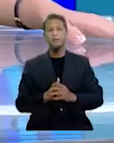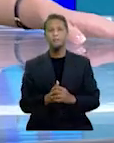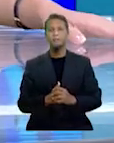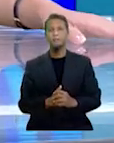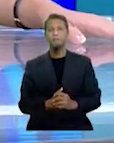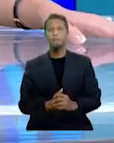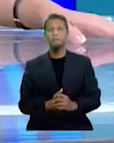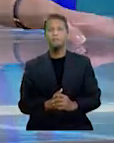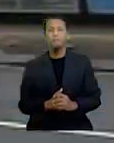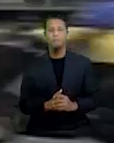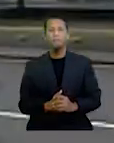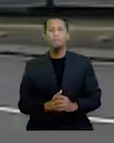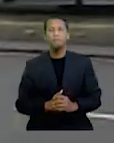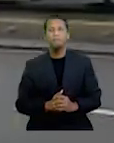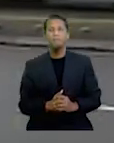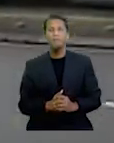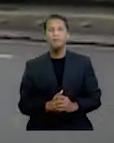canggih.